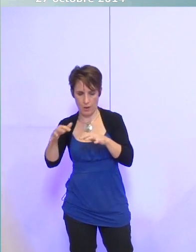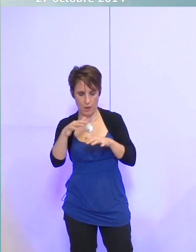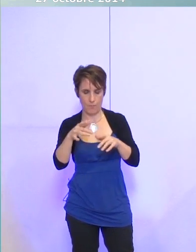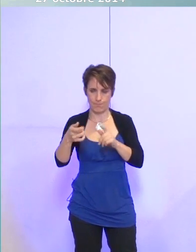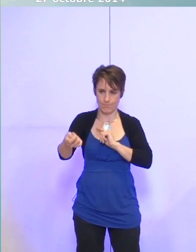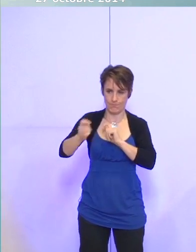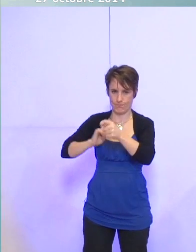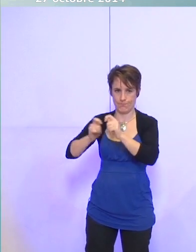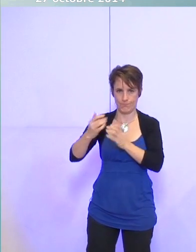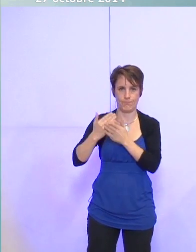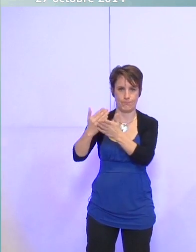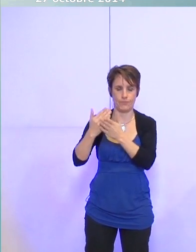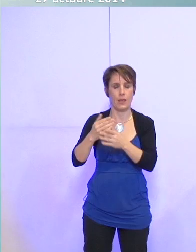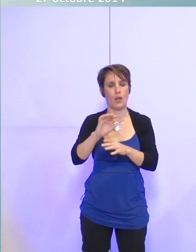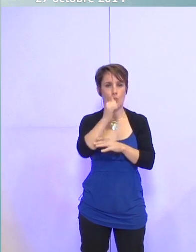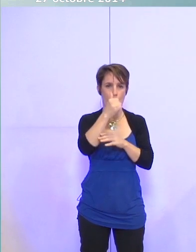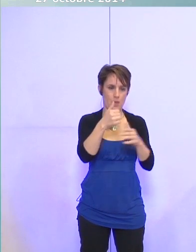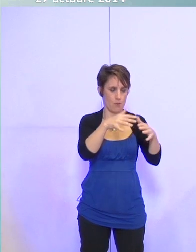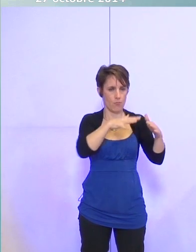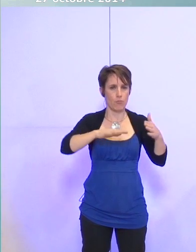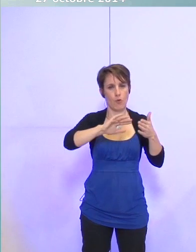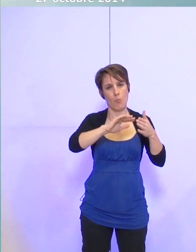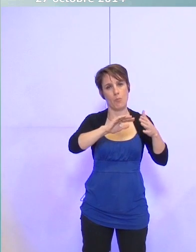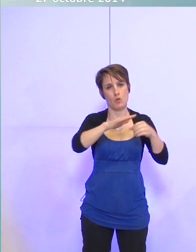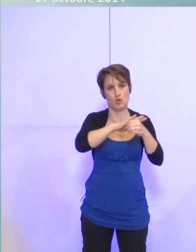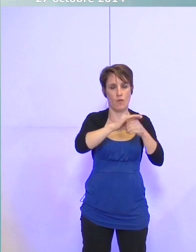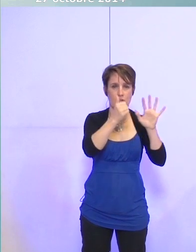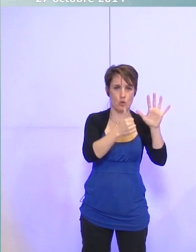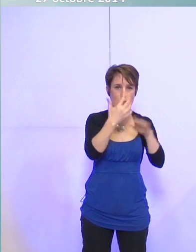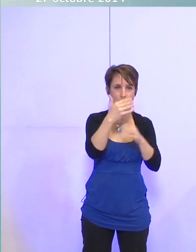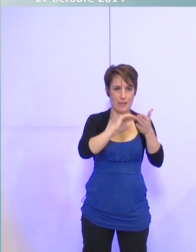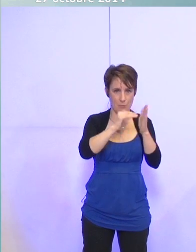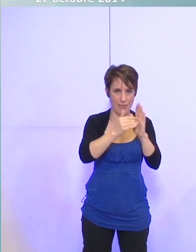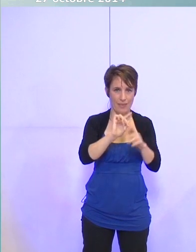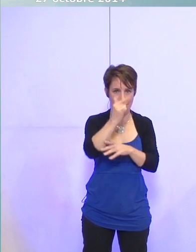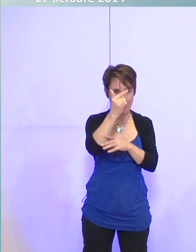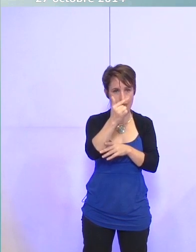le Châtelet dans le cadre du renouvellement urbain. Cession à l'euro symbolique